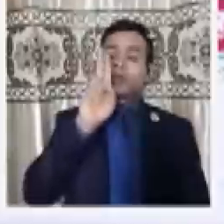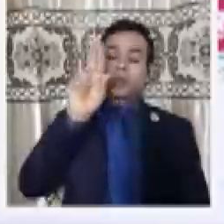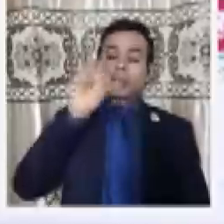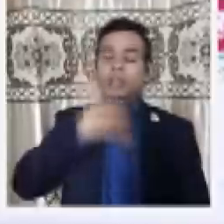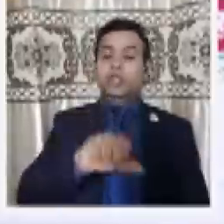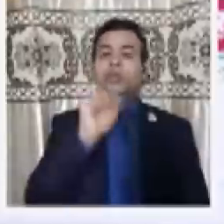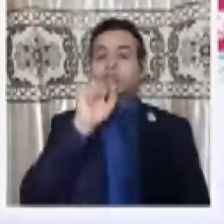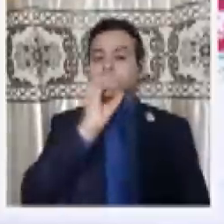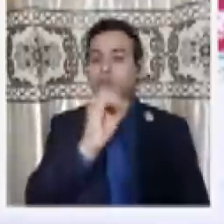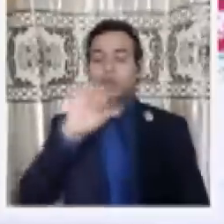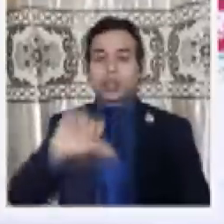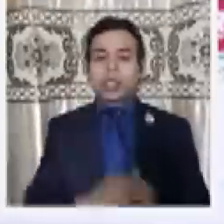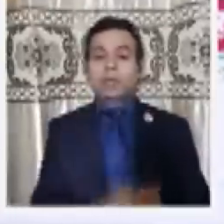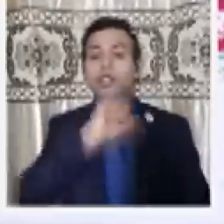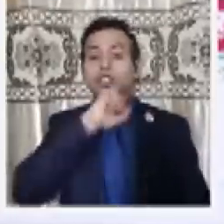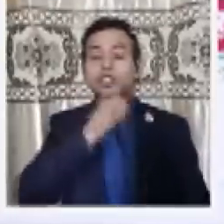14.75%, 51 থেকে 60